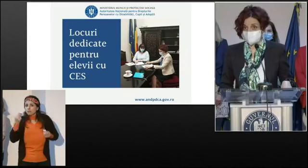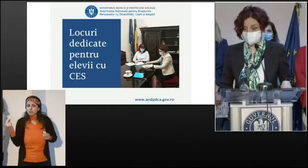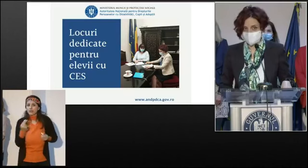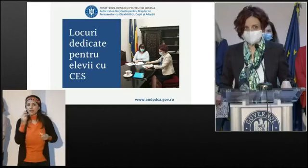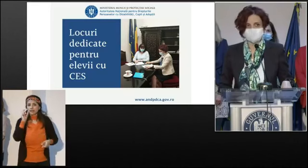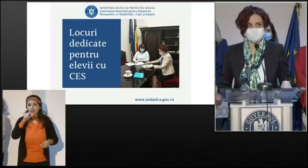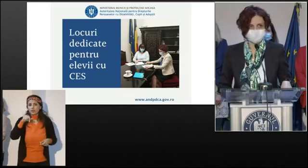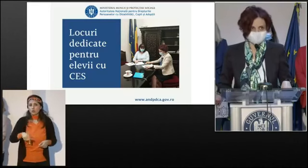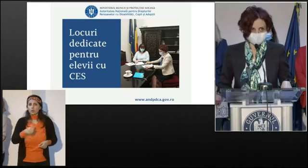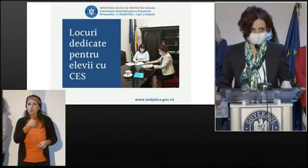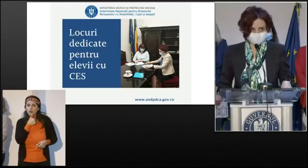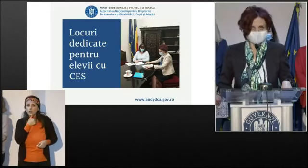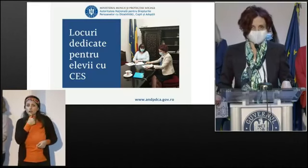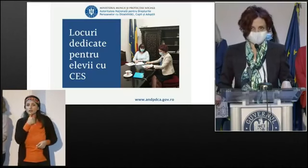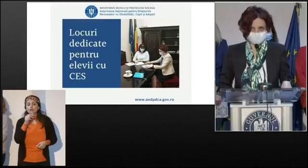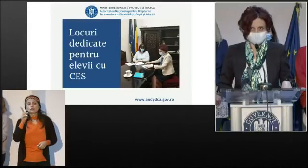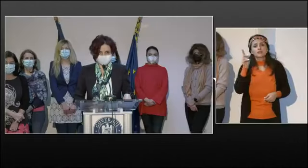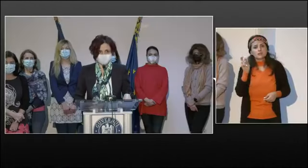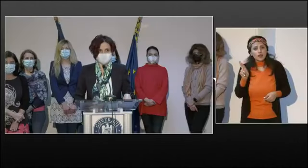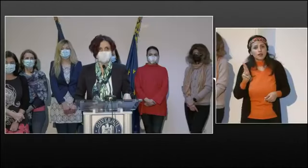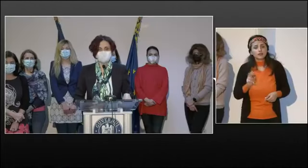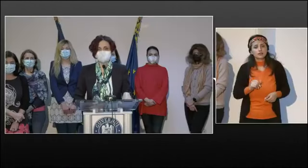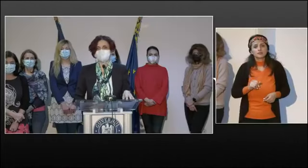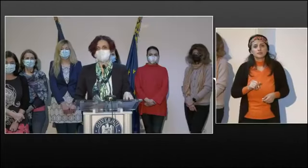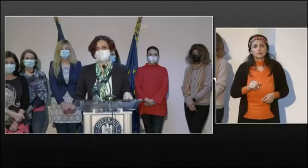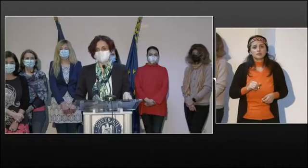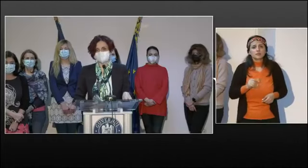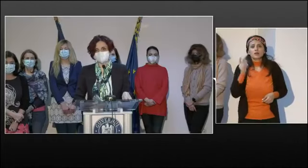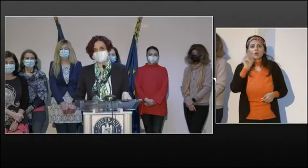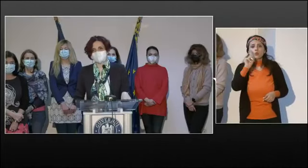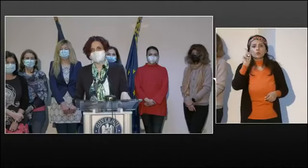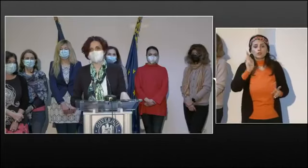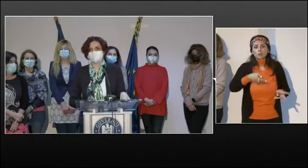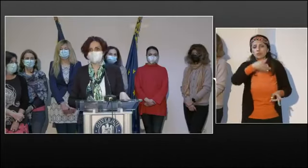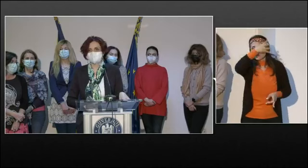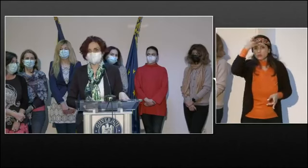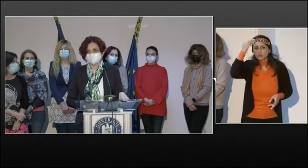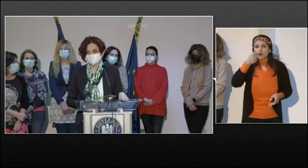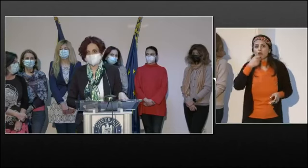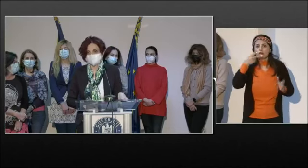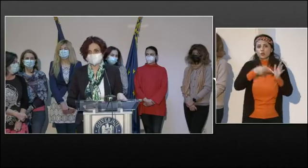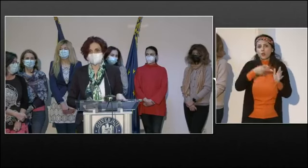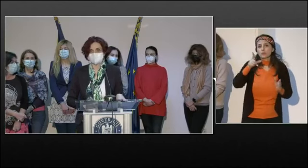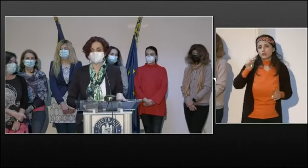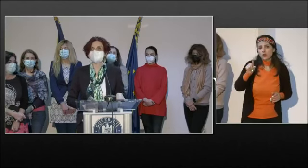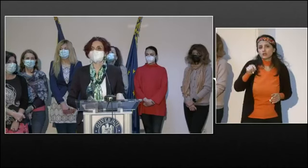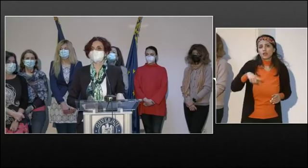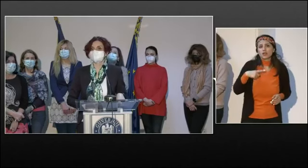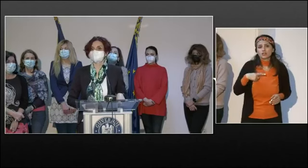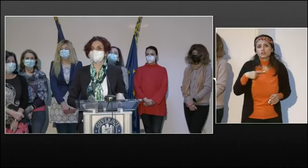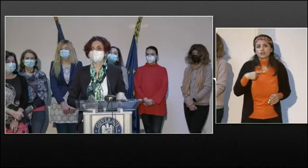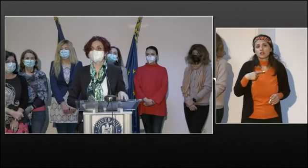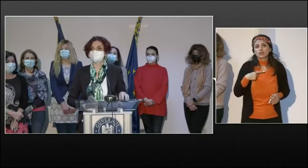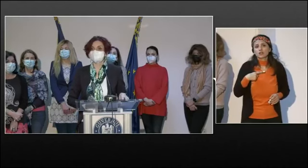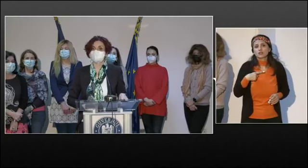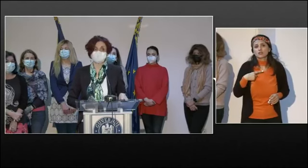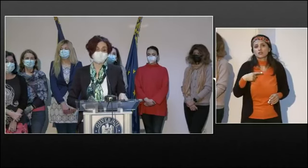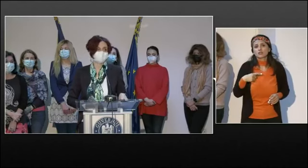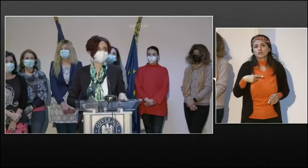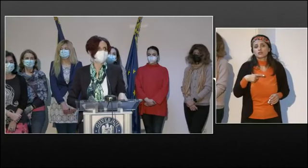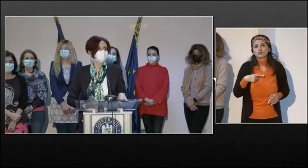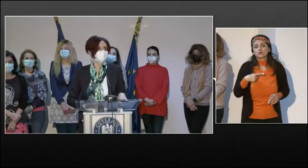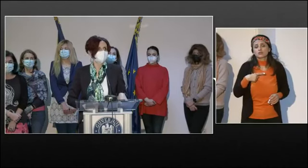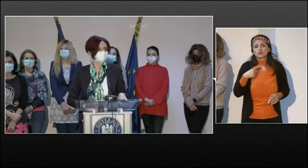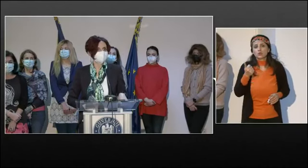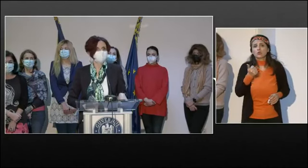facut o în acest an insa insa nu trebuie sa uitam ca anul 2020 este anul de la din satin